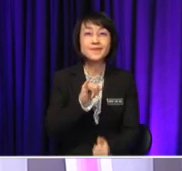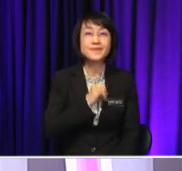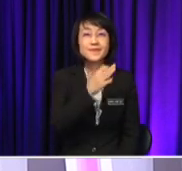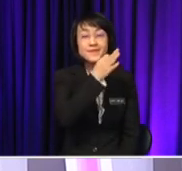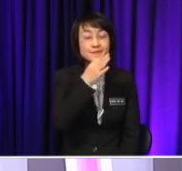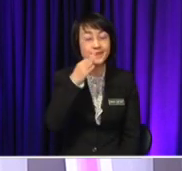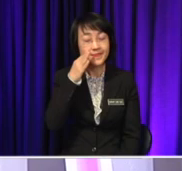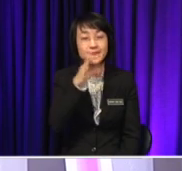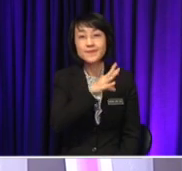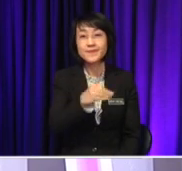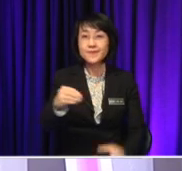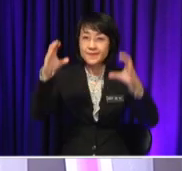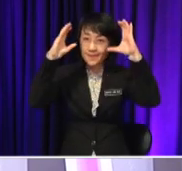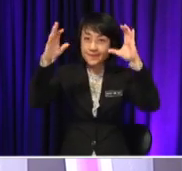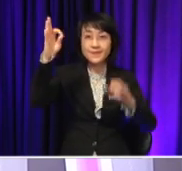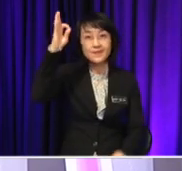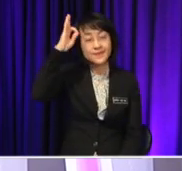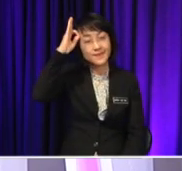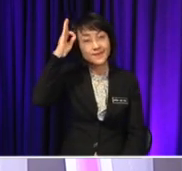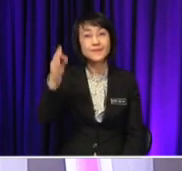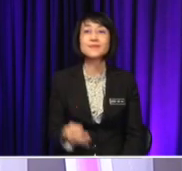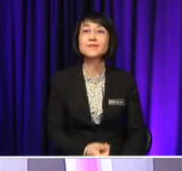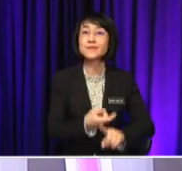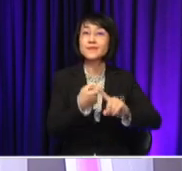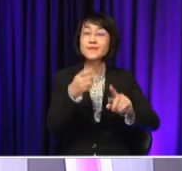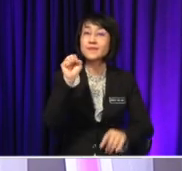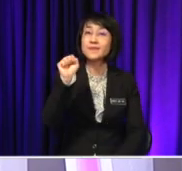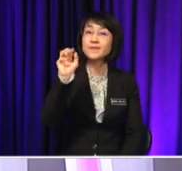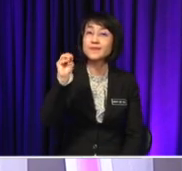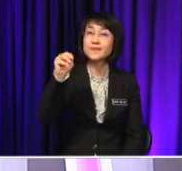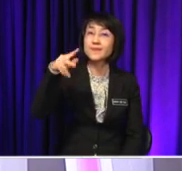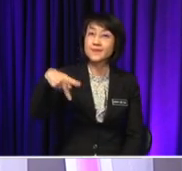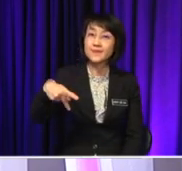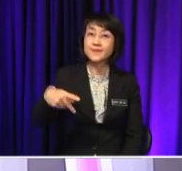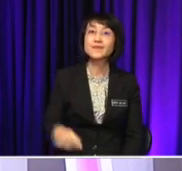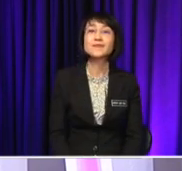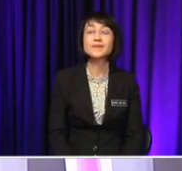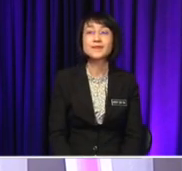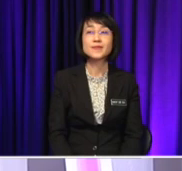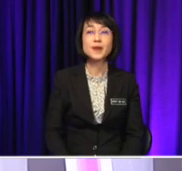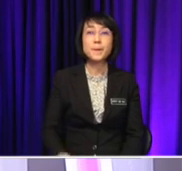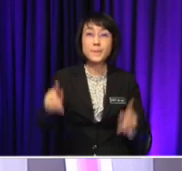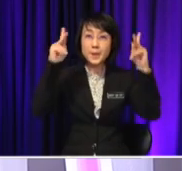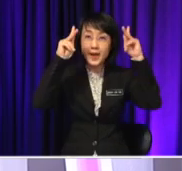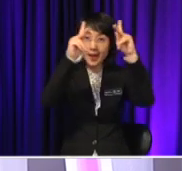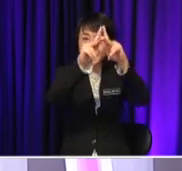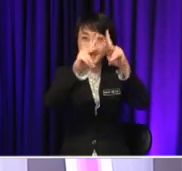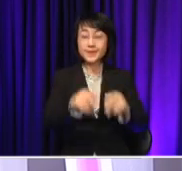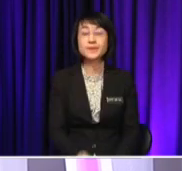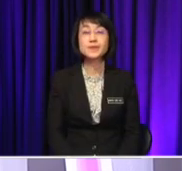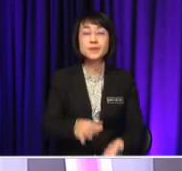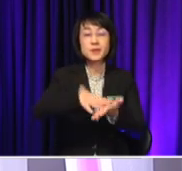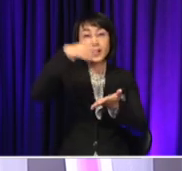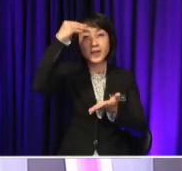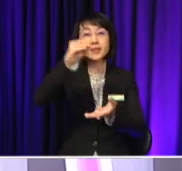Cikgu Fitri kita daripada smg Sulaiman Betung paha hahaha dan hari ini kita belajar tentang cuaca dan iklim